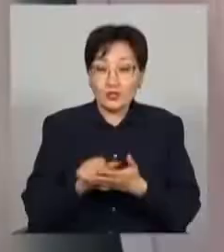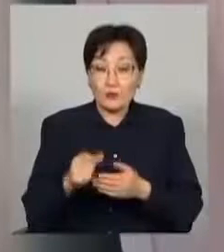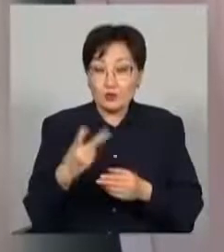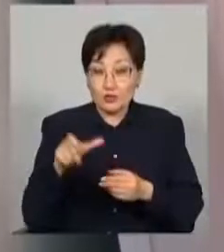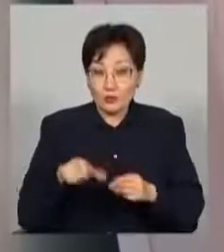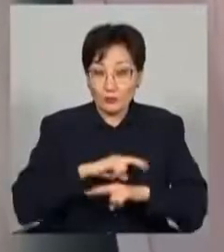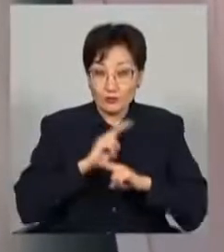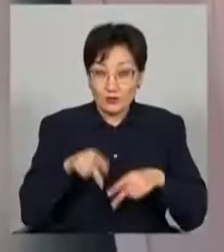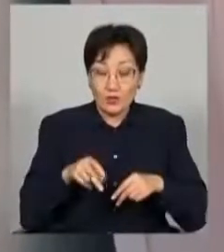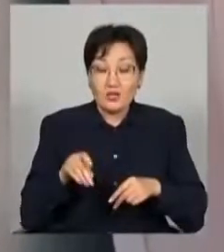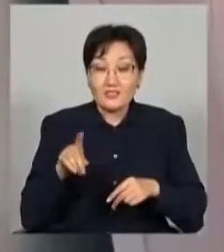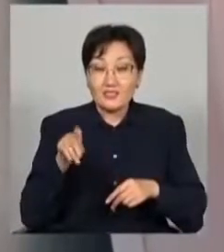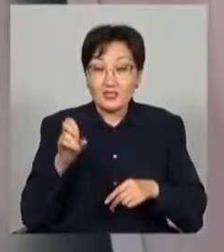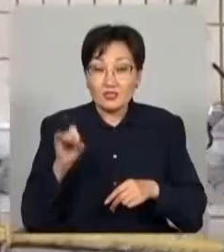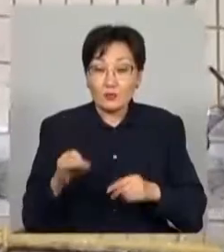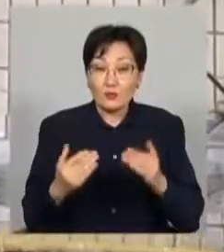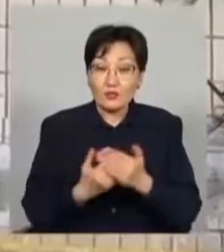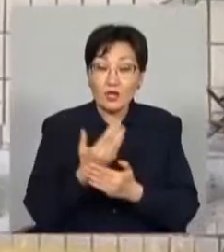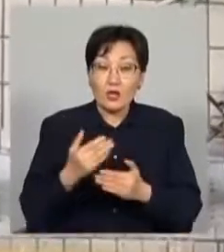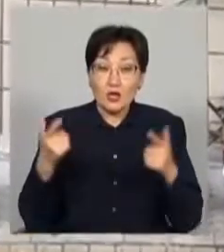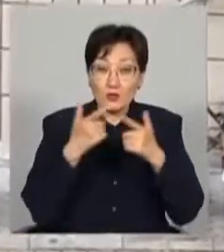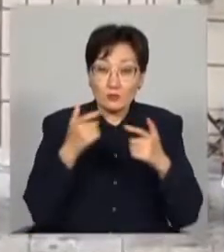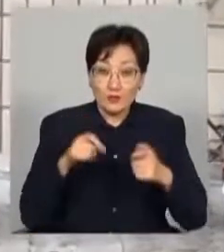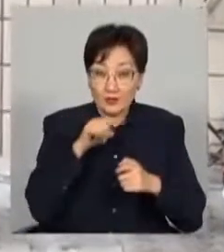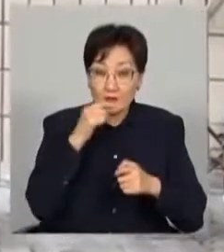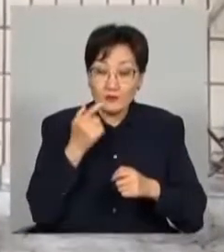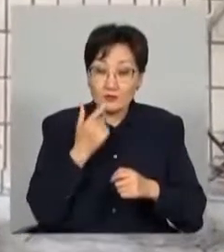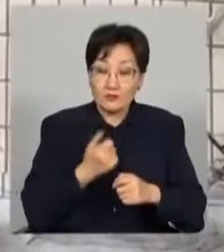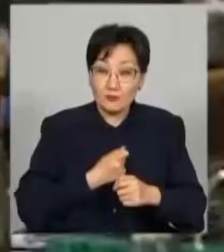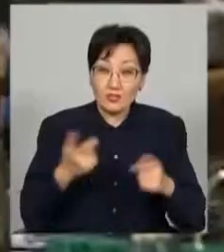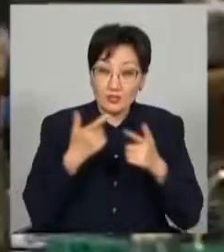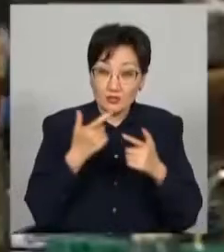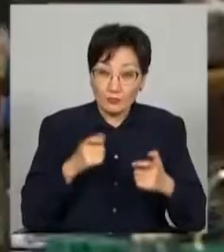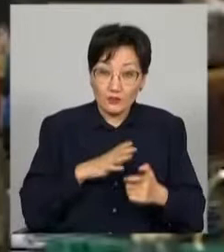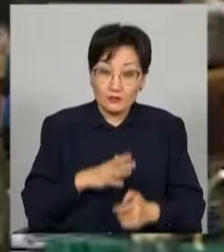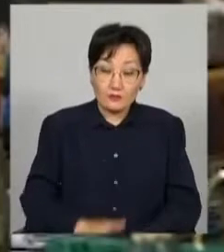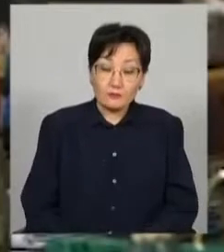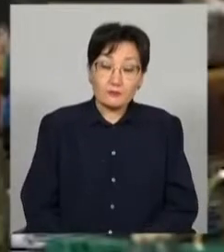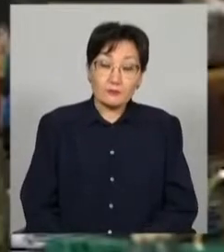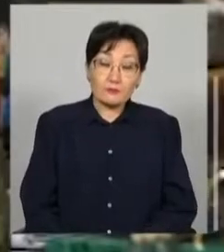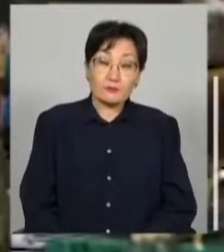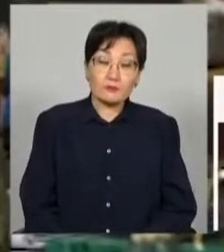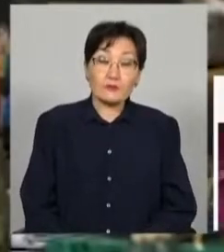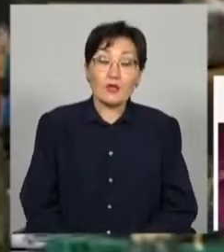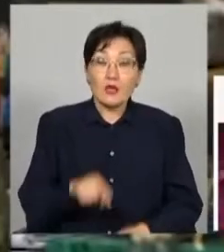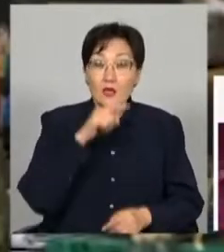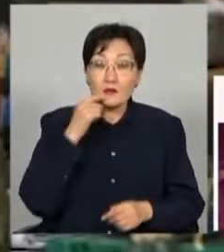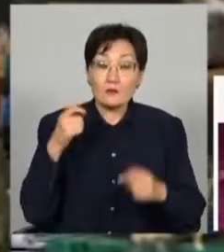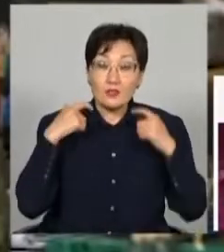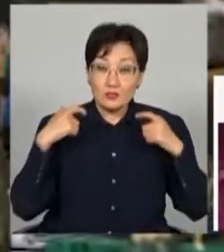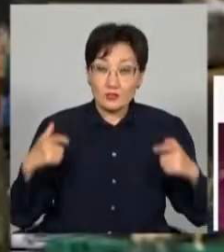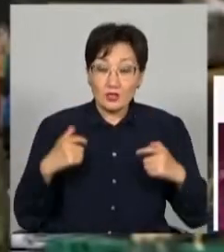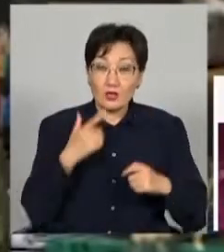тапты. Бұл ретте Владимир Зеленский жаңа жолдауында Ресей әскеріне үндеу жасады. Российские срочники. Ресей офицерлері